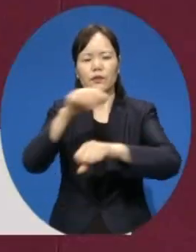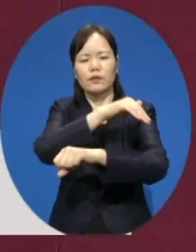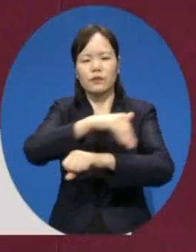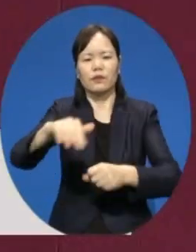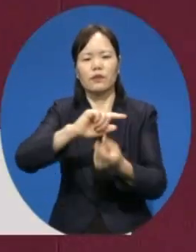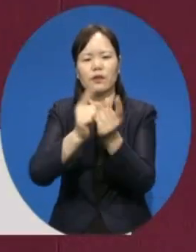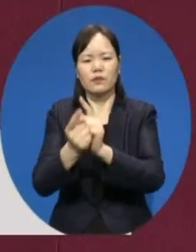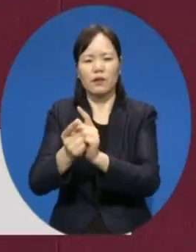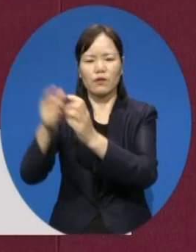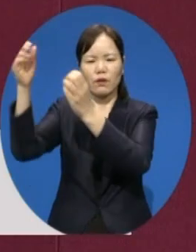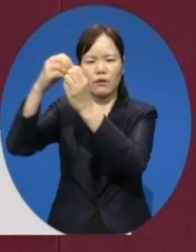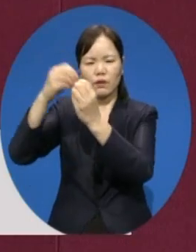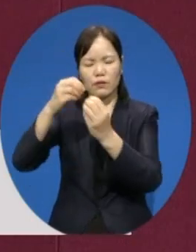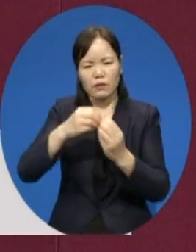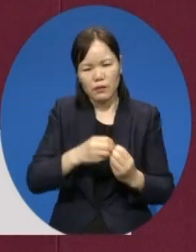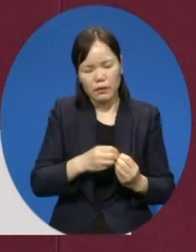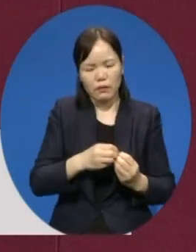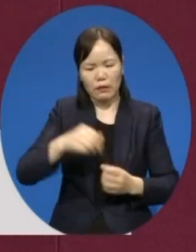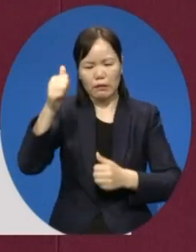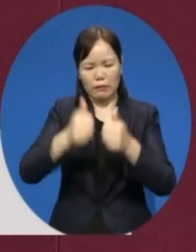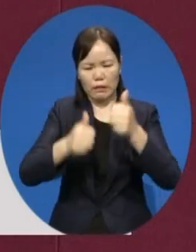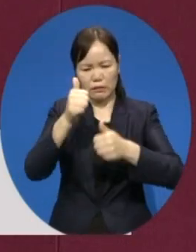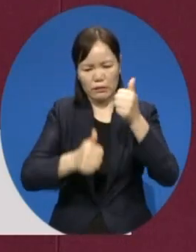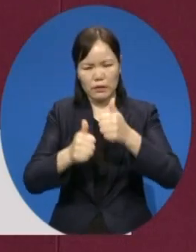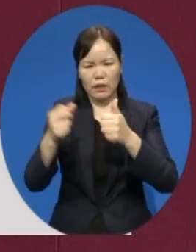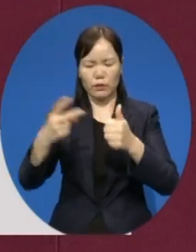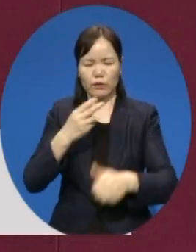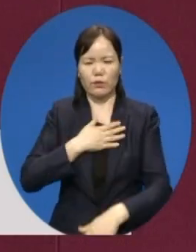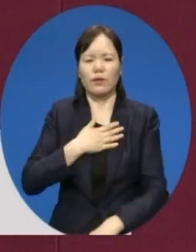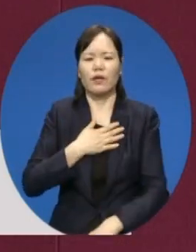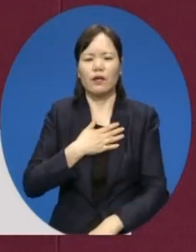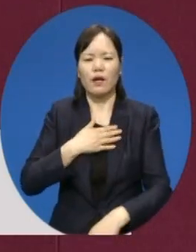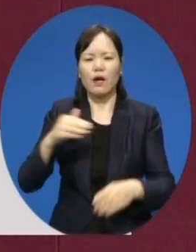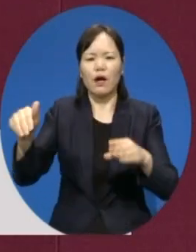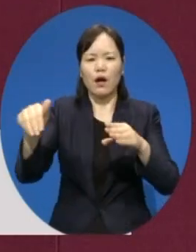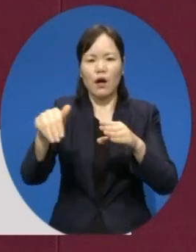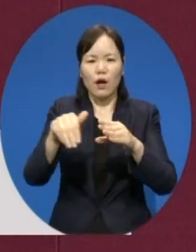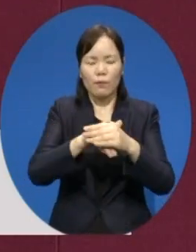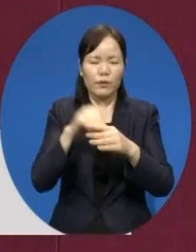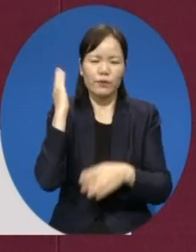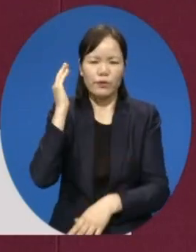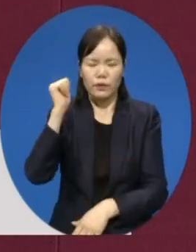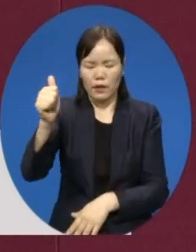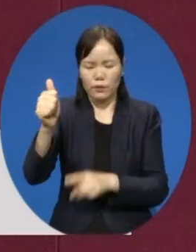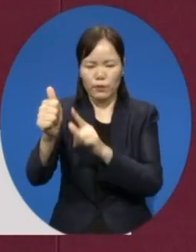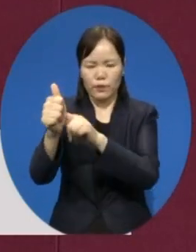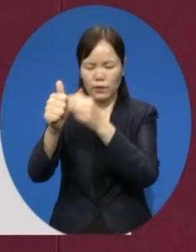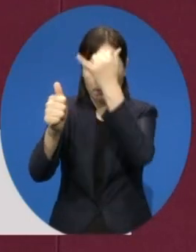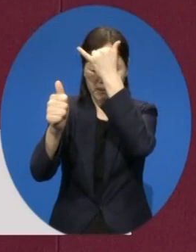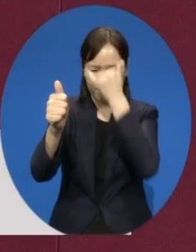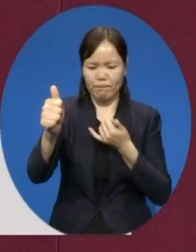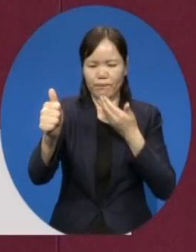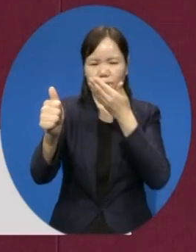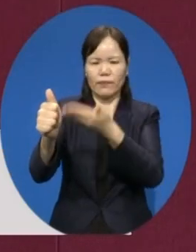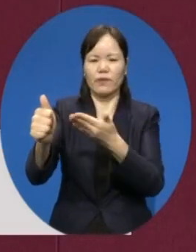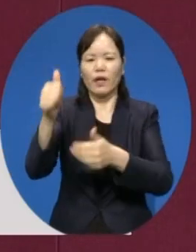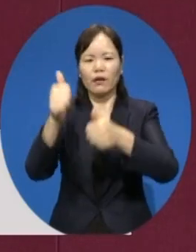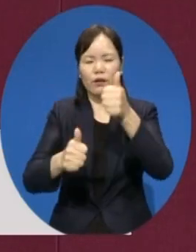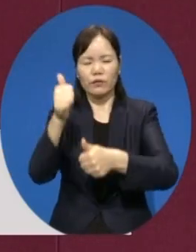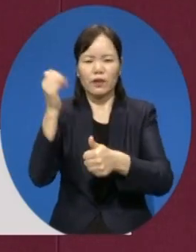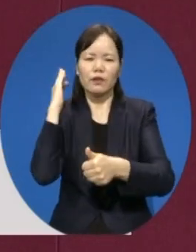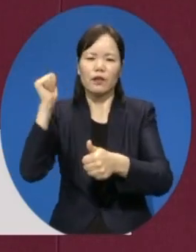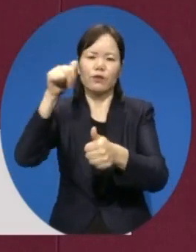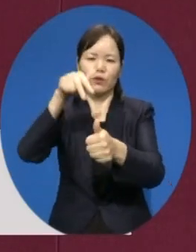서로 계승하겠다고 경쟁하고 내가 문파에게 더 충성하겠다고 경쟁하고 있는 이런 대선